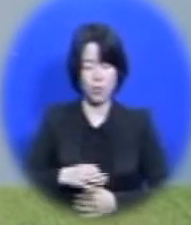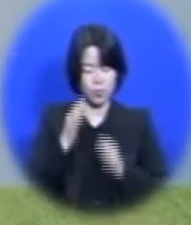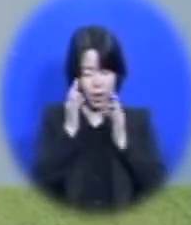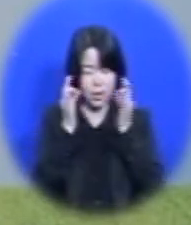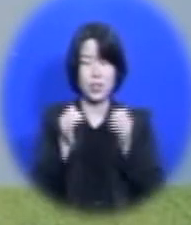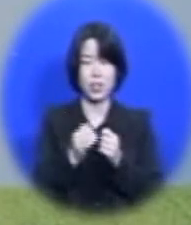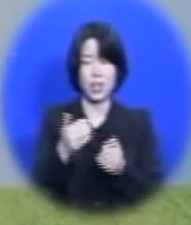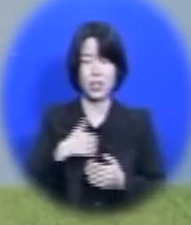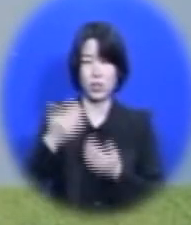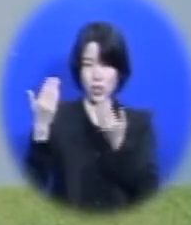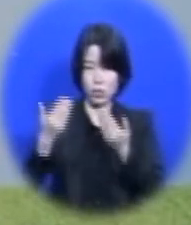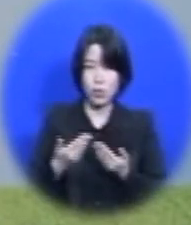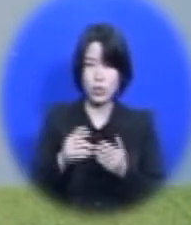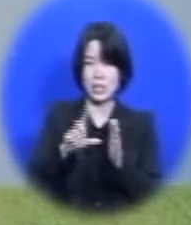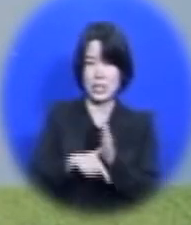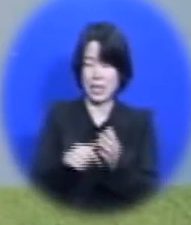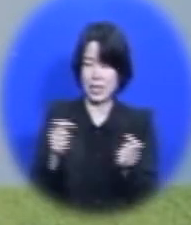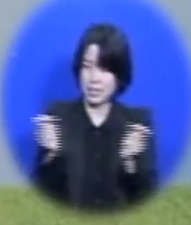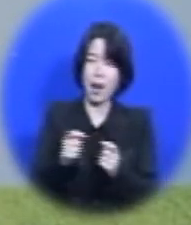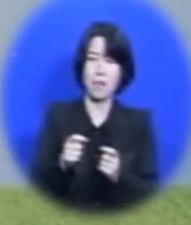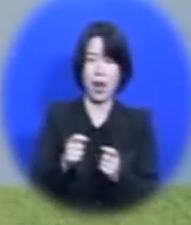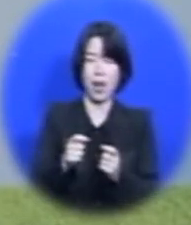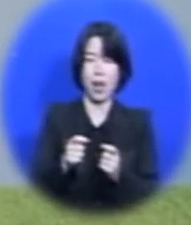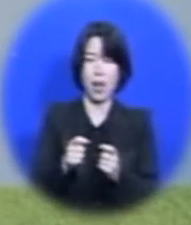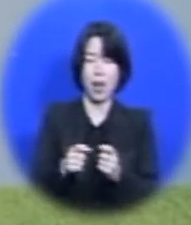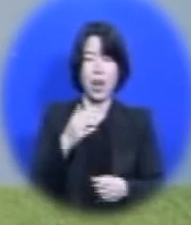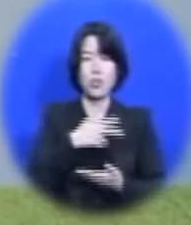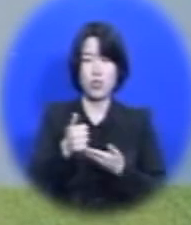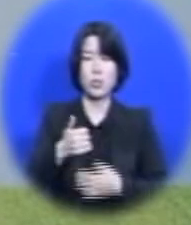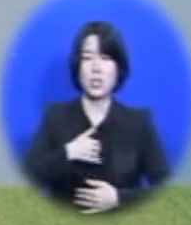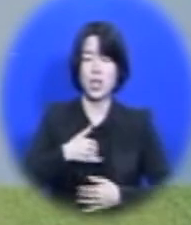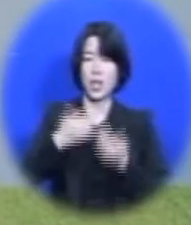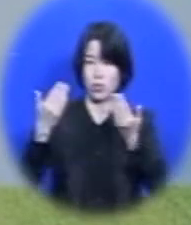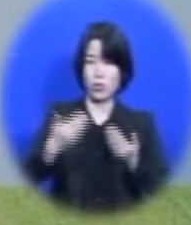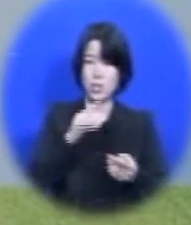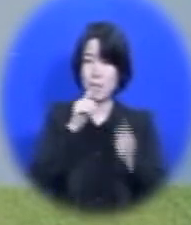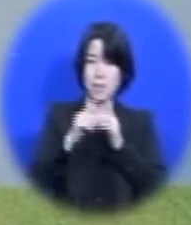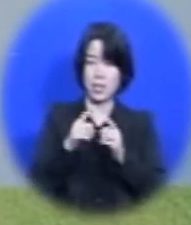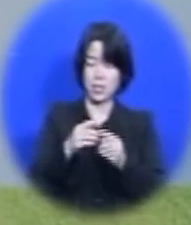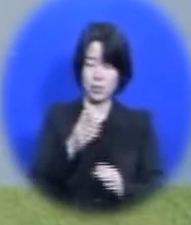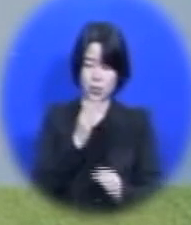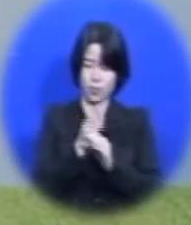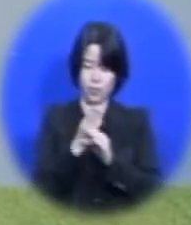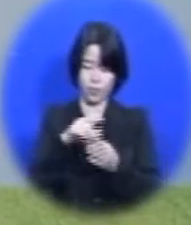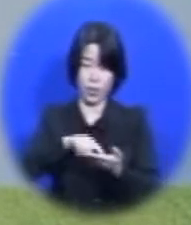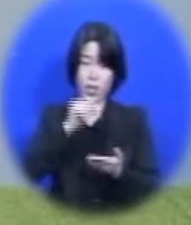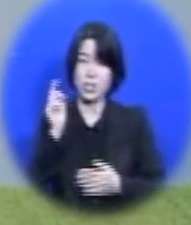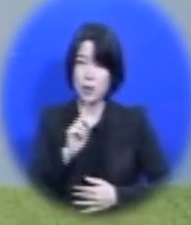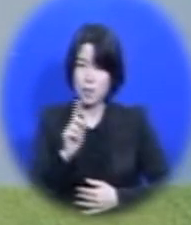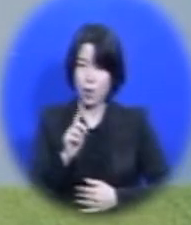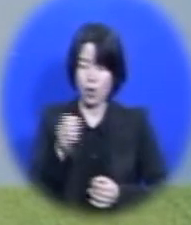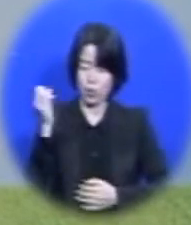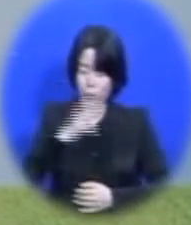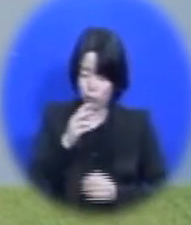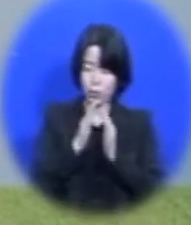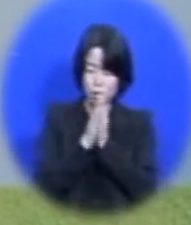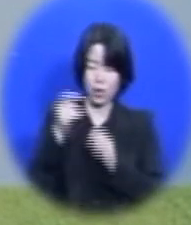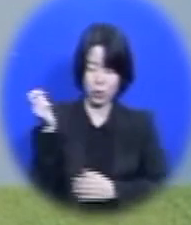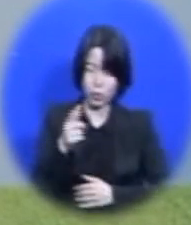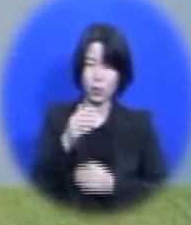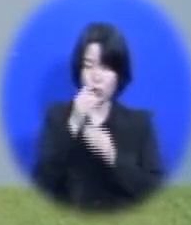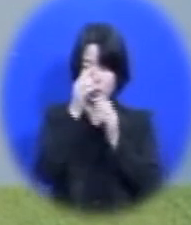주어진 시간은 너무나 짧아요. 주님이 저에게 주시는 말씀이 핵심이 무엇인가 또 기도하고 또